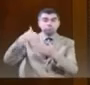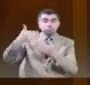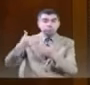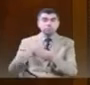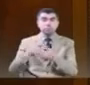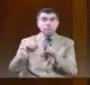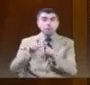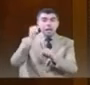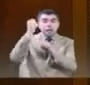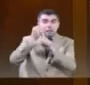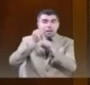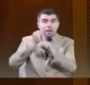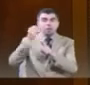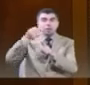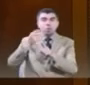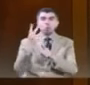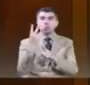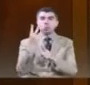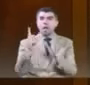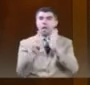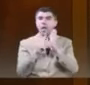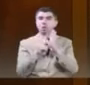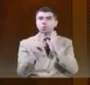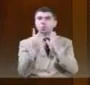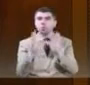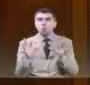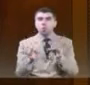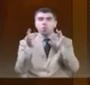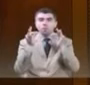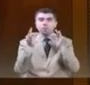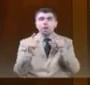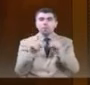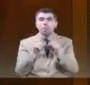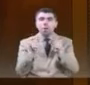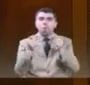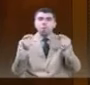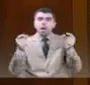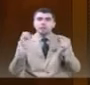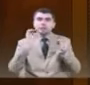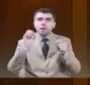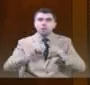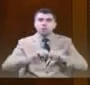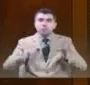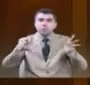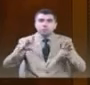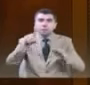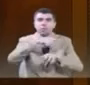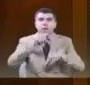المرحلة مرحلة الإصلاح الهيكلي بنظام ذي قطبين. إصلاح يمكن من التوسع التدريجي للتغطية الصحية لفائدة غير